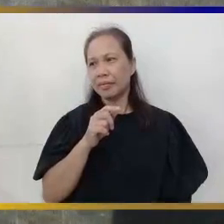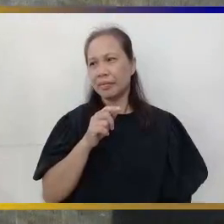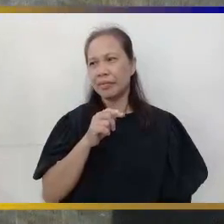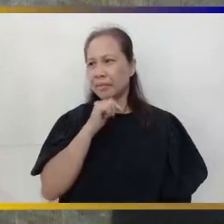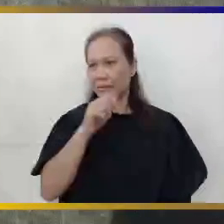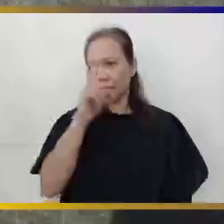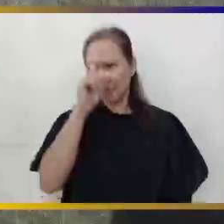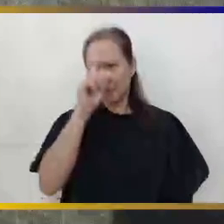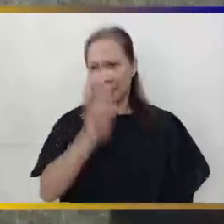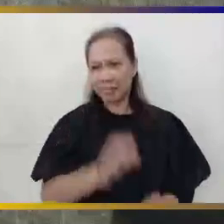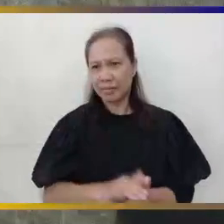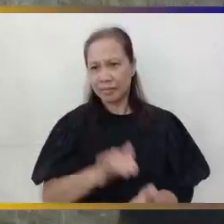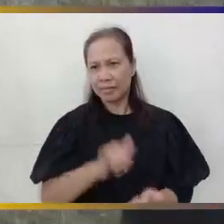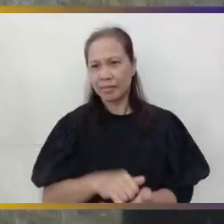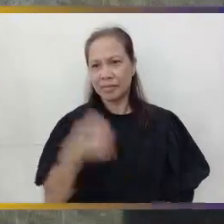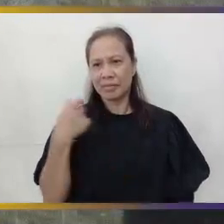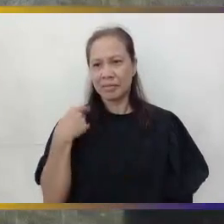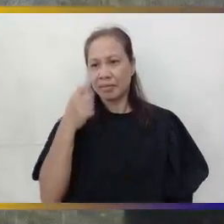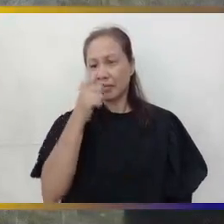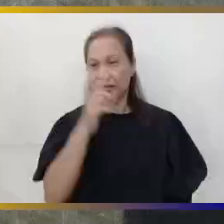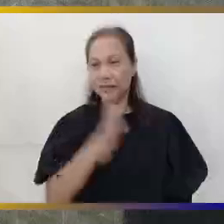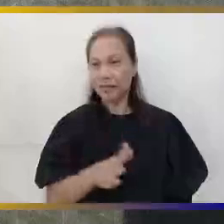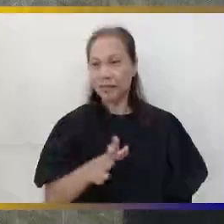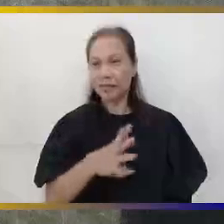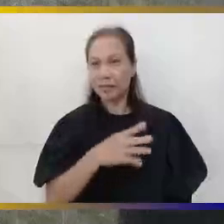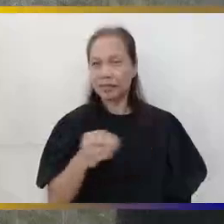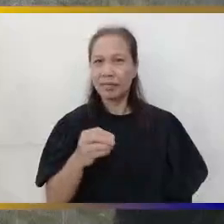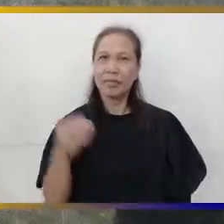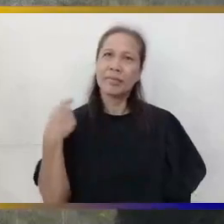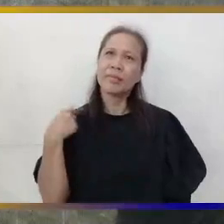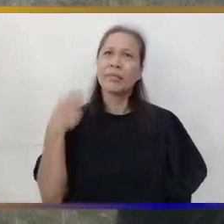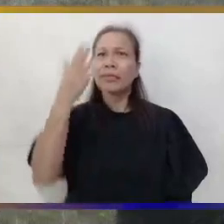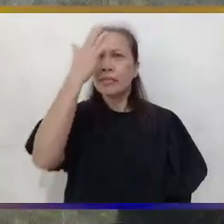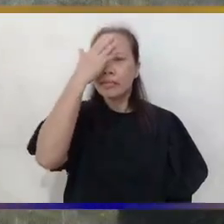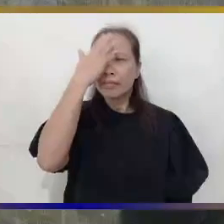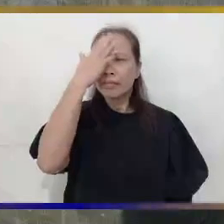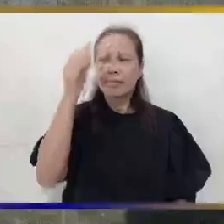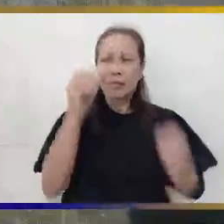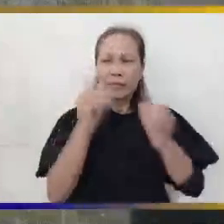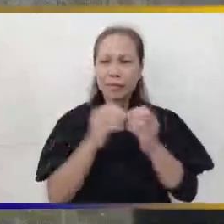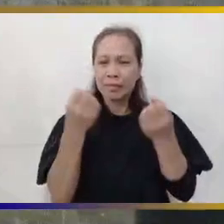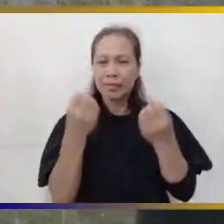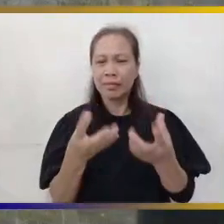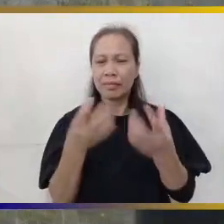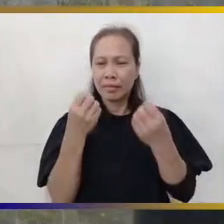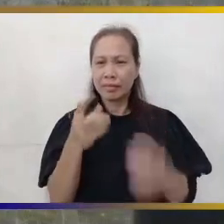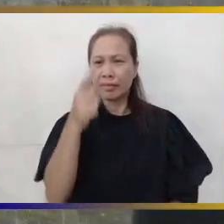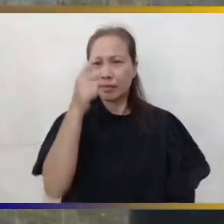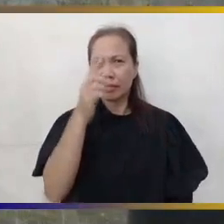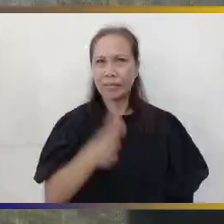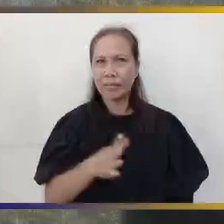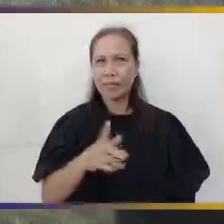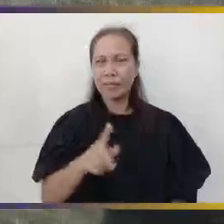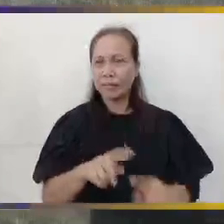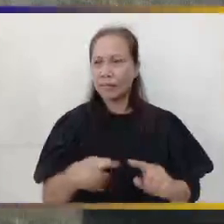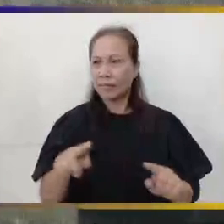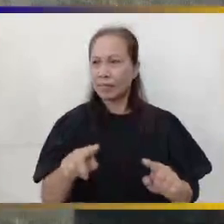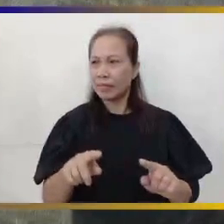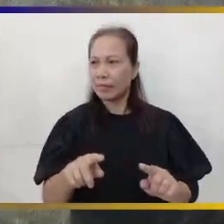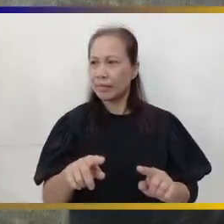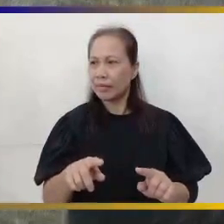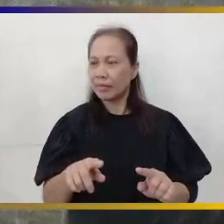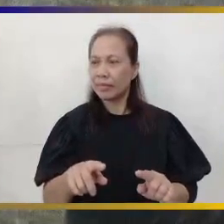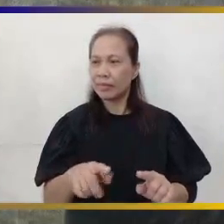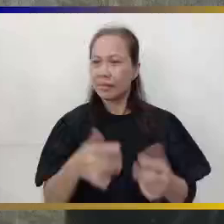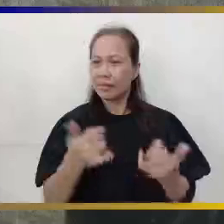kinikilalang isang Diyos ang Kinikilala nila maraming Gods Yan po yan pero as far as in this